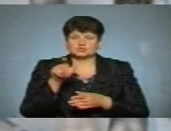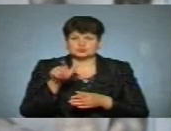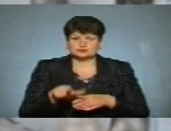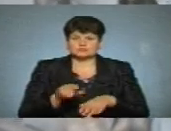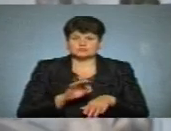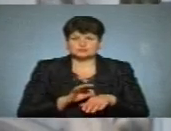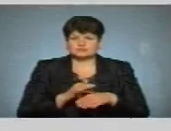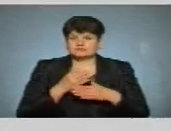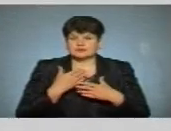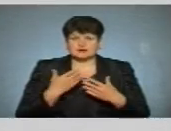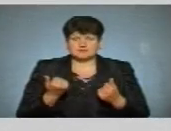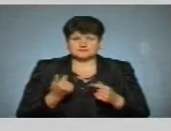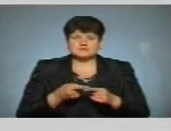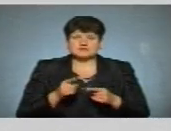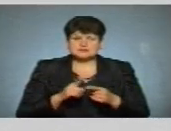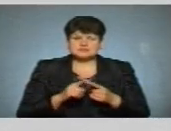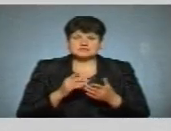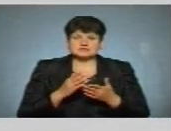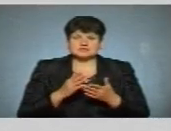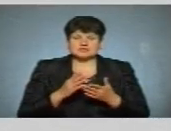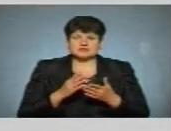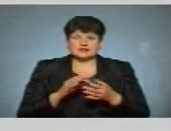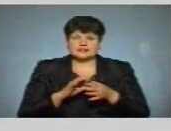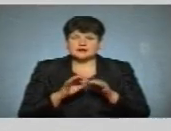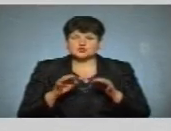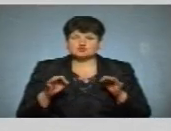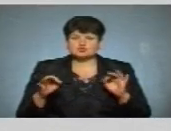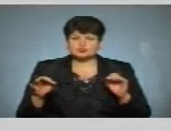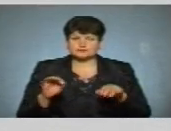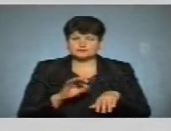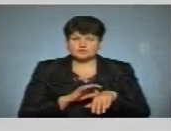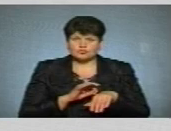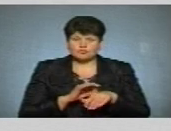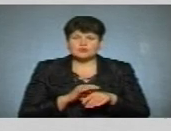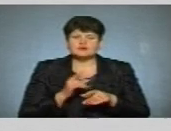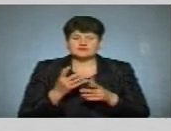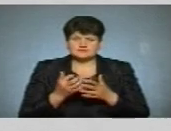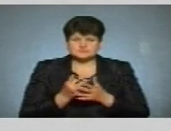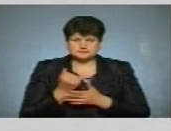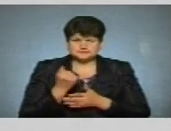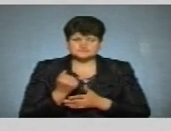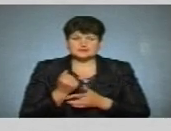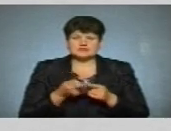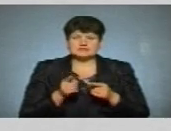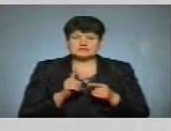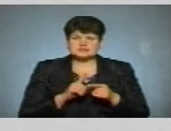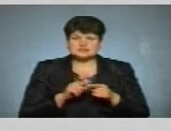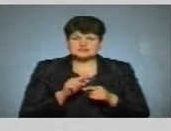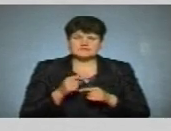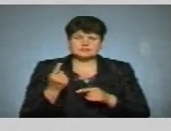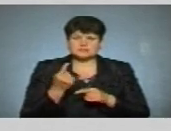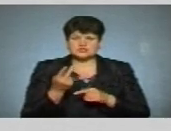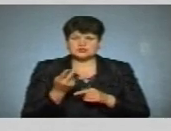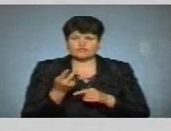хворі, немає. Є епідеміологічний ланцюжок, він відслідкований. Це від перших